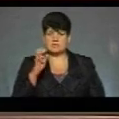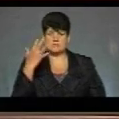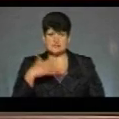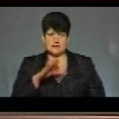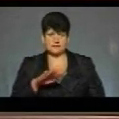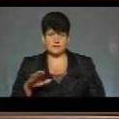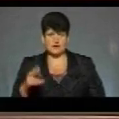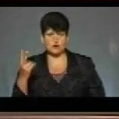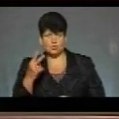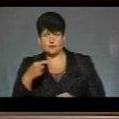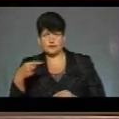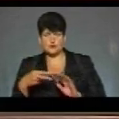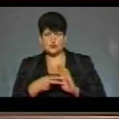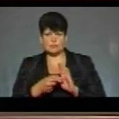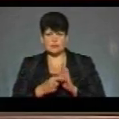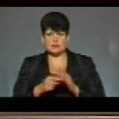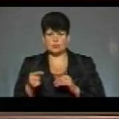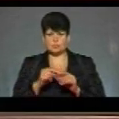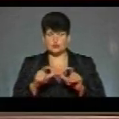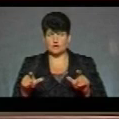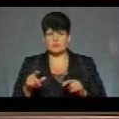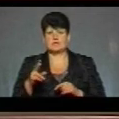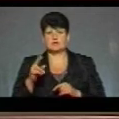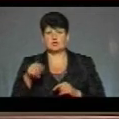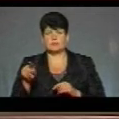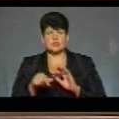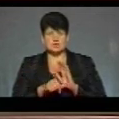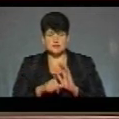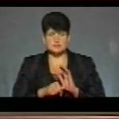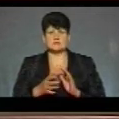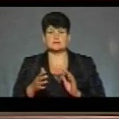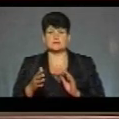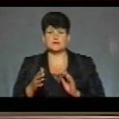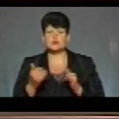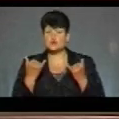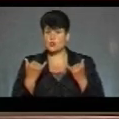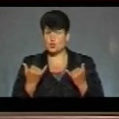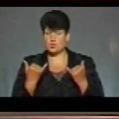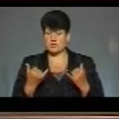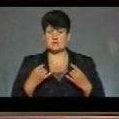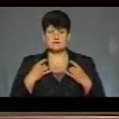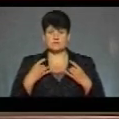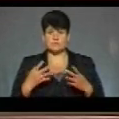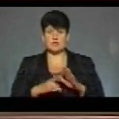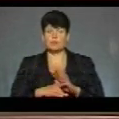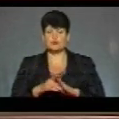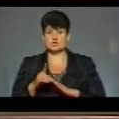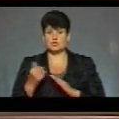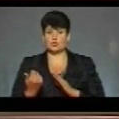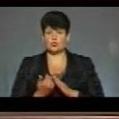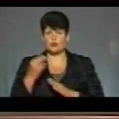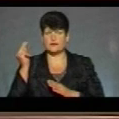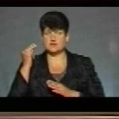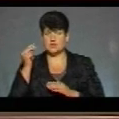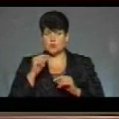Учнів 2-7 класів Тернопільської школи-ліцею номер 6 імені Назарія Яремчука сьогодні відсвяткували початок нового навчального